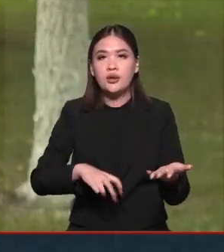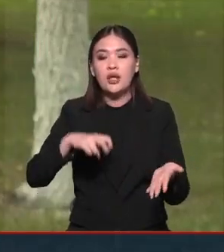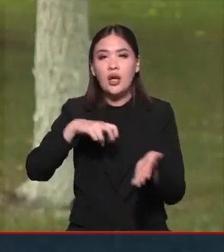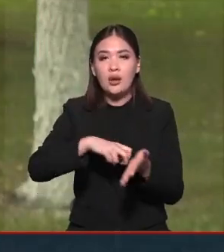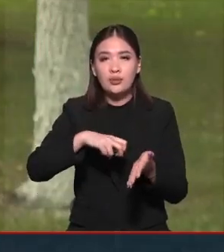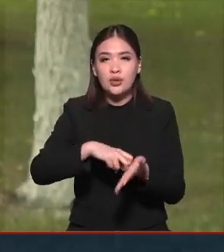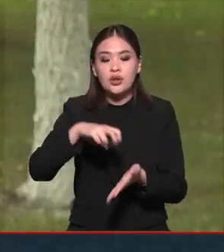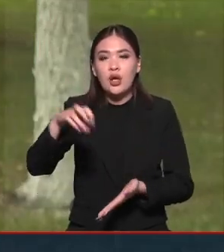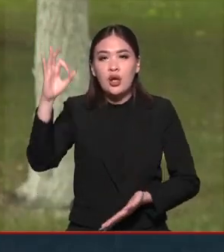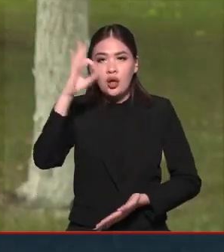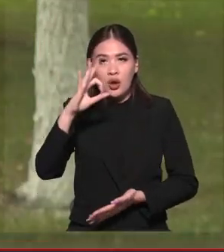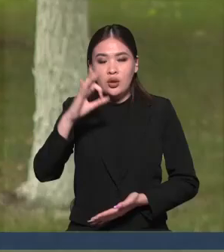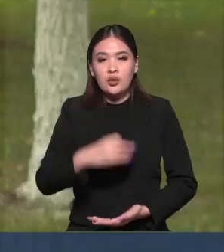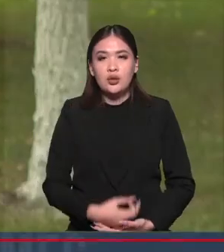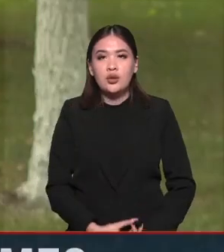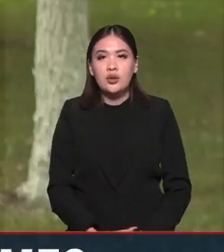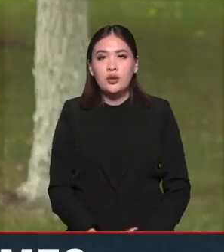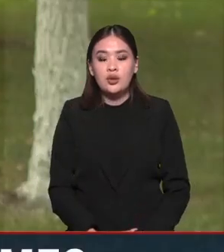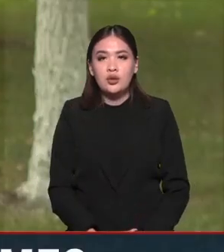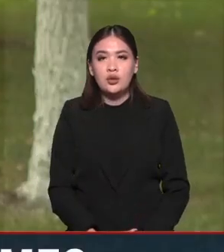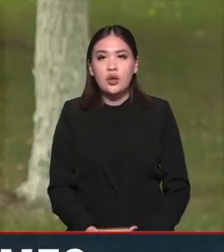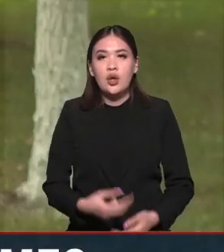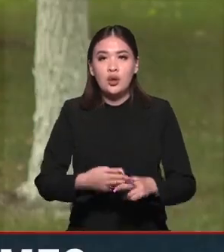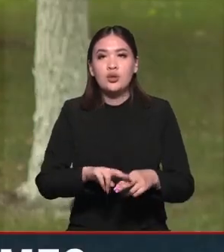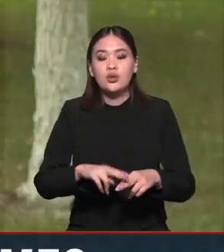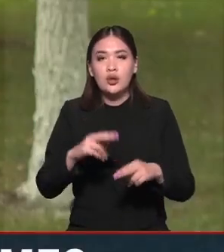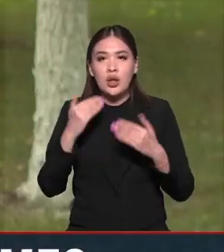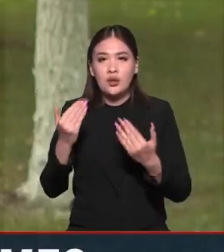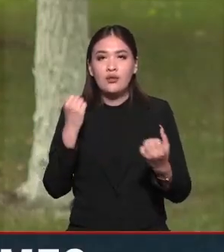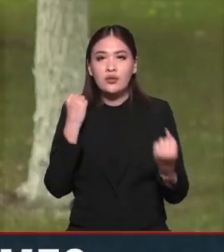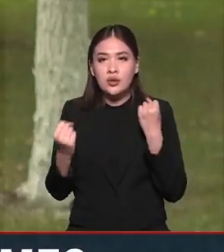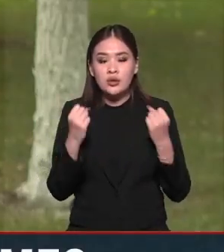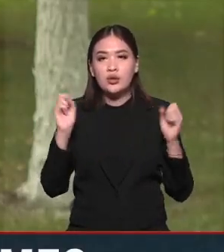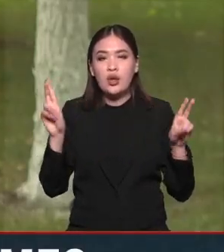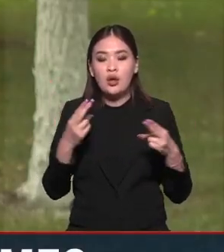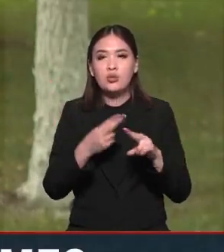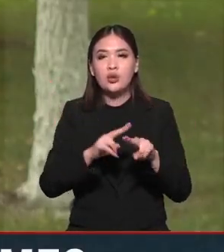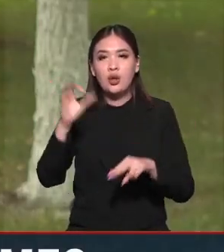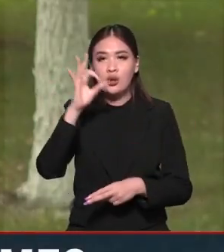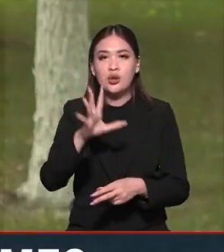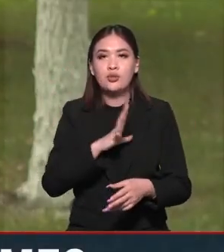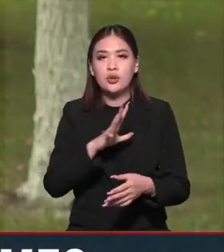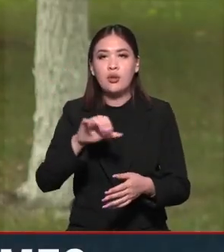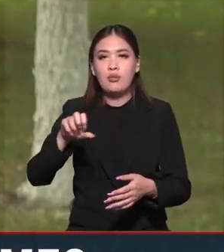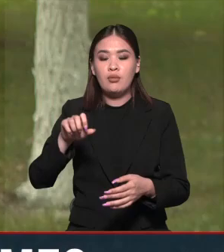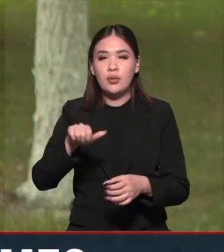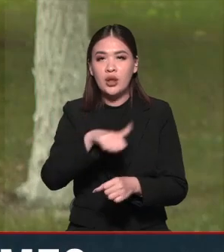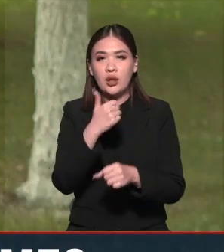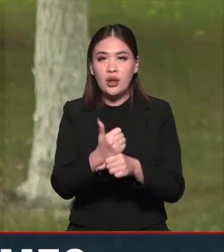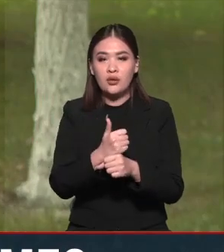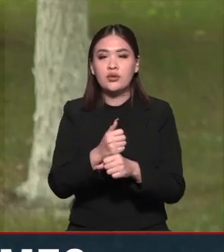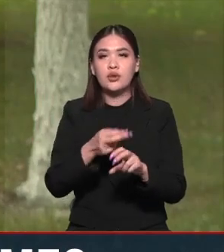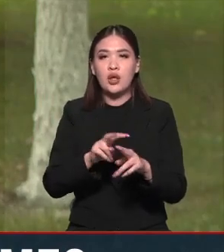хатты сол фитнес клубқа басшылықтарына берген болатынмын. Ол кісілер жауап бермеді. Содан кейін